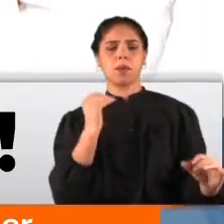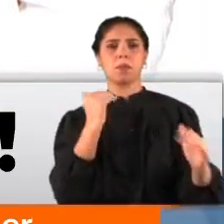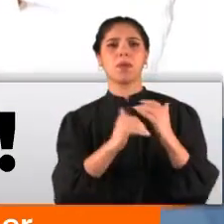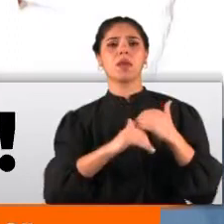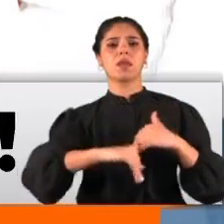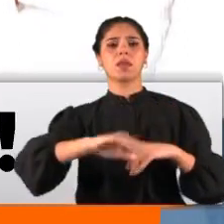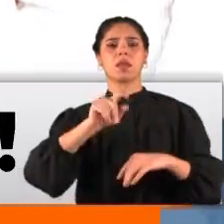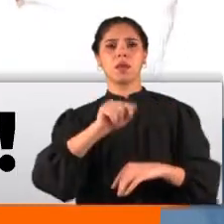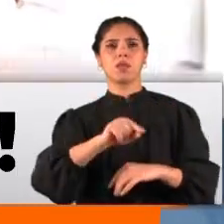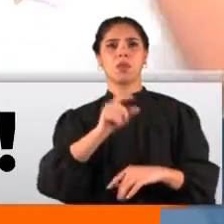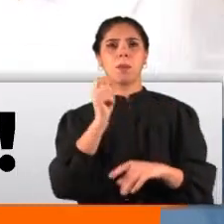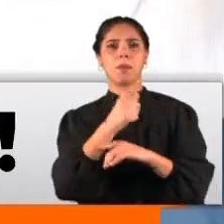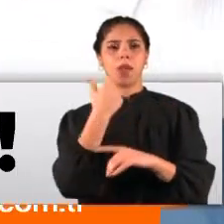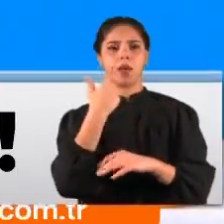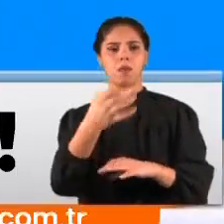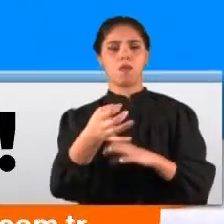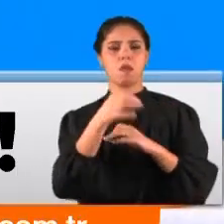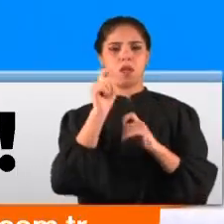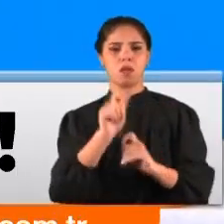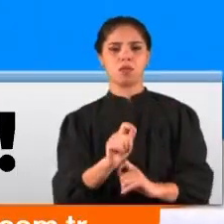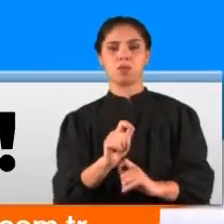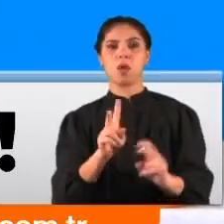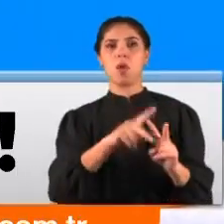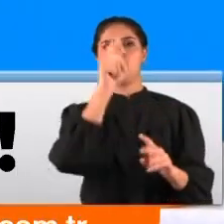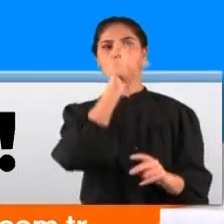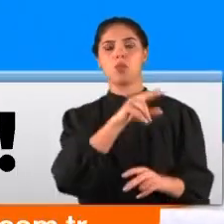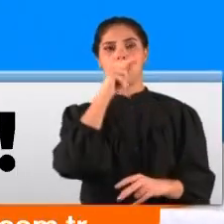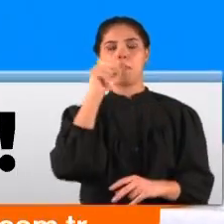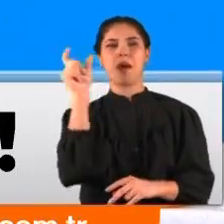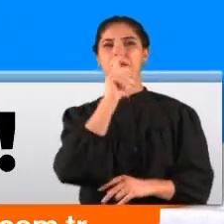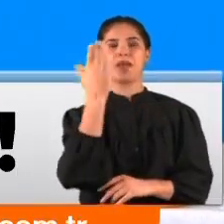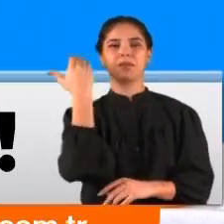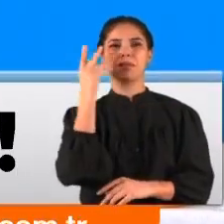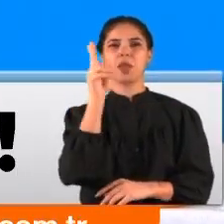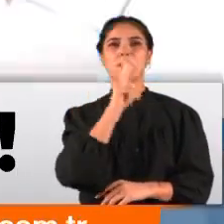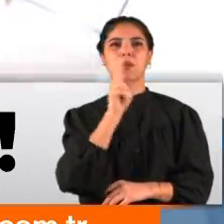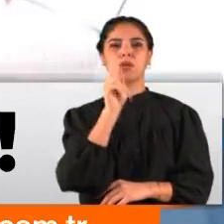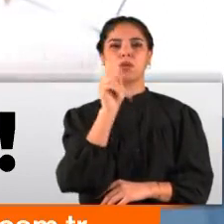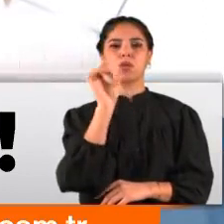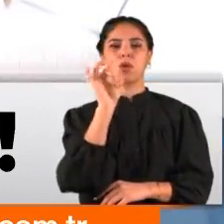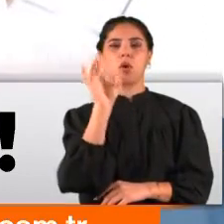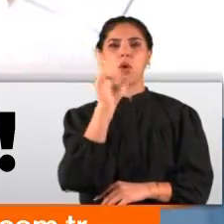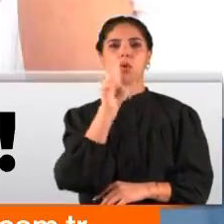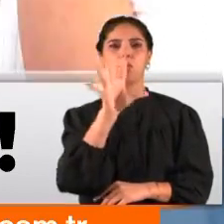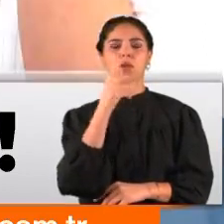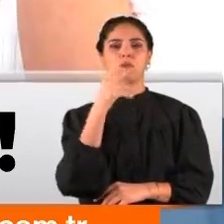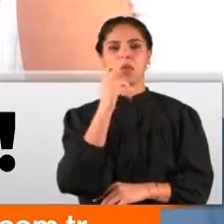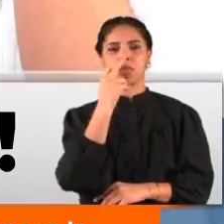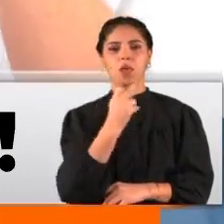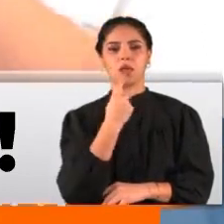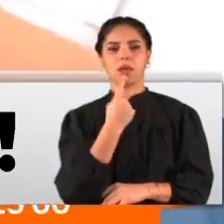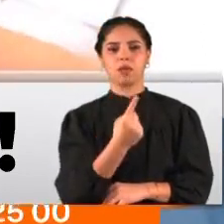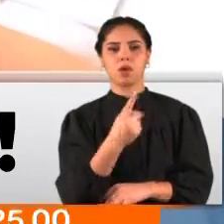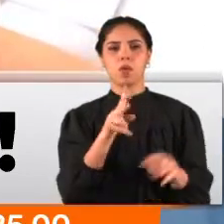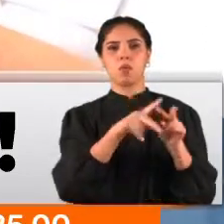değil, e-mail üzerinden iletişim kuruyorlar. Mustafa beni de Mart ayında 235 bin lira dolandırdı demişsiniz. Evet. Mustafa